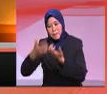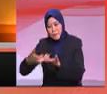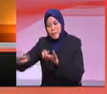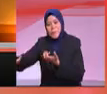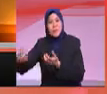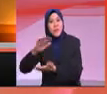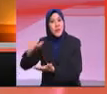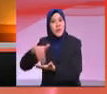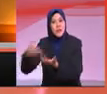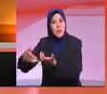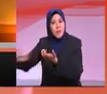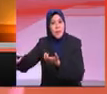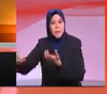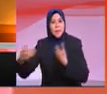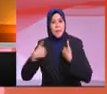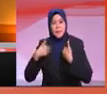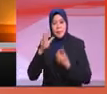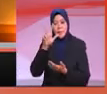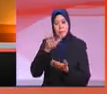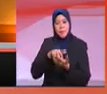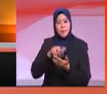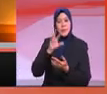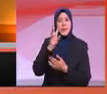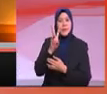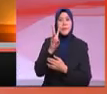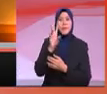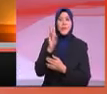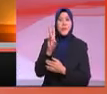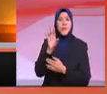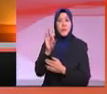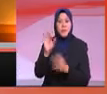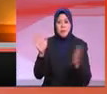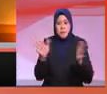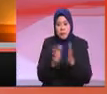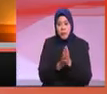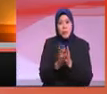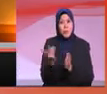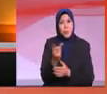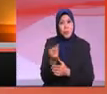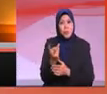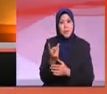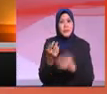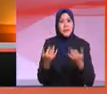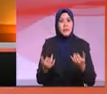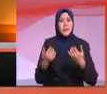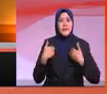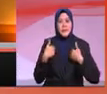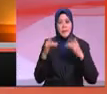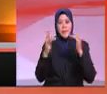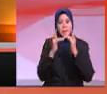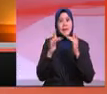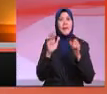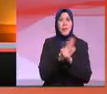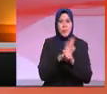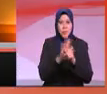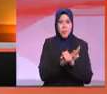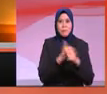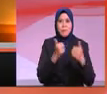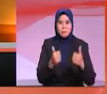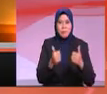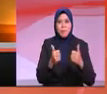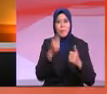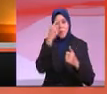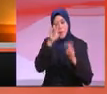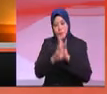Center. Jadi di sini kita ada 3,679. Kalau kita campurkan dua, kita telah ada katil yang mencukupi